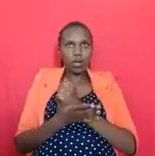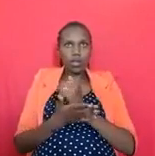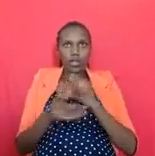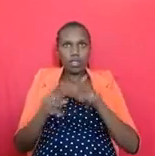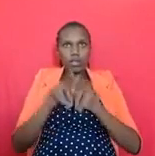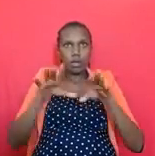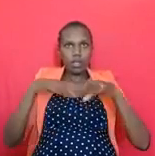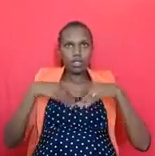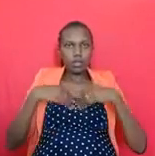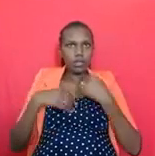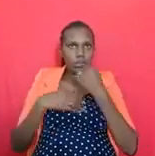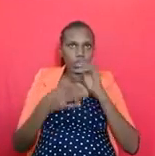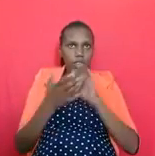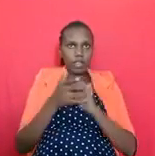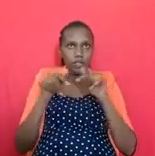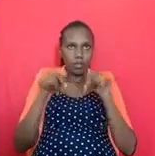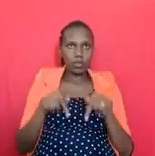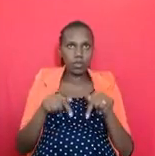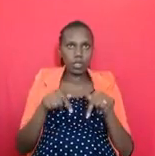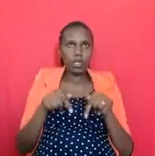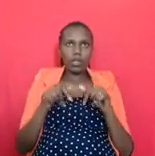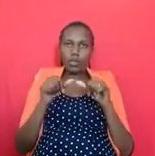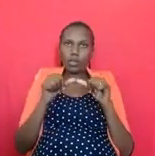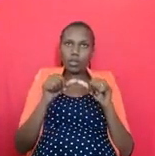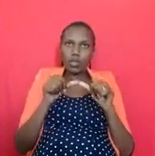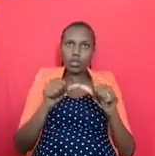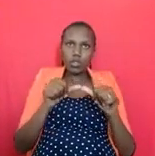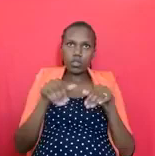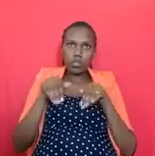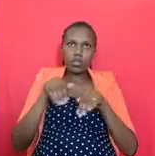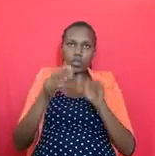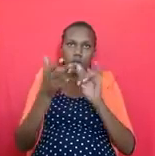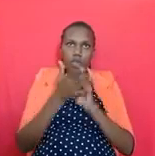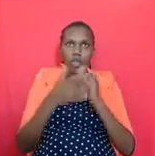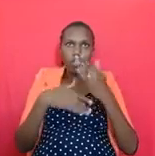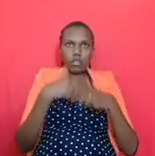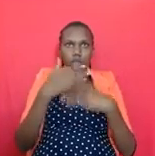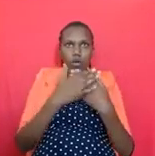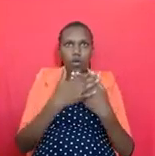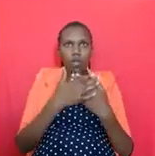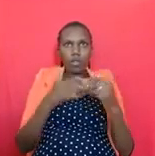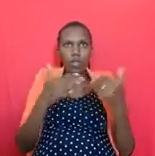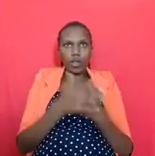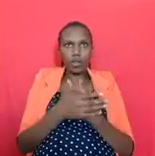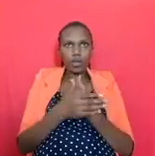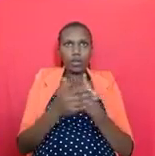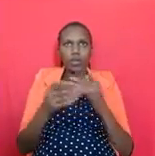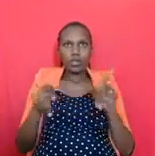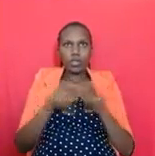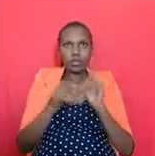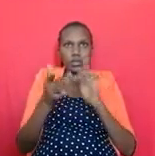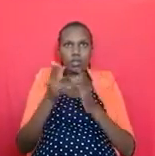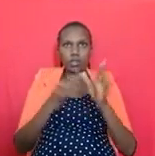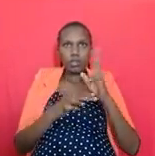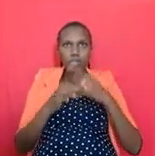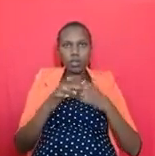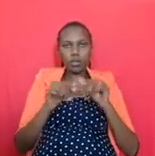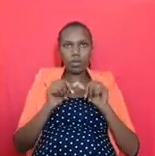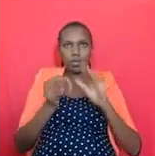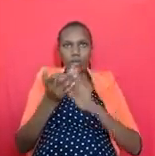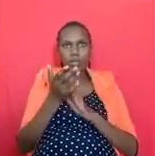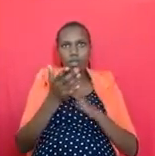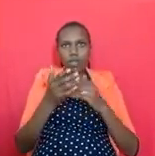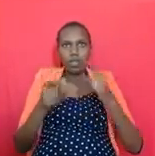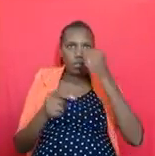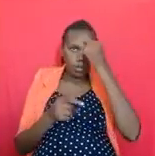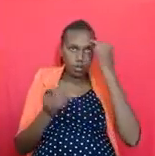witikire gutuma ati gwata hindi ino, tugutungatage na tugukenage na mithiere ingi mieru, nigetha ritwa riaku ritio na rikumio,